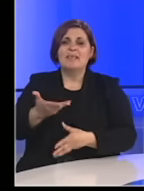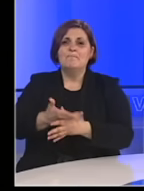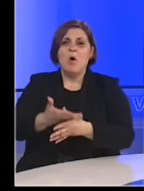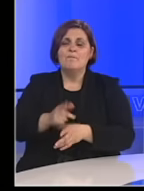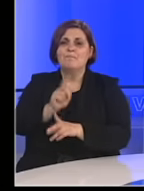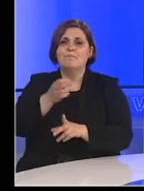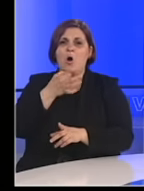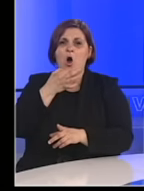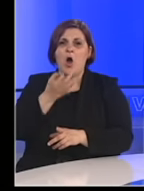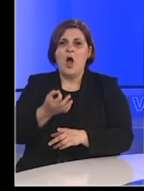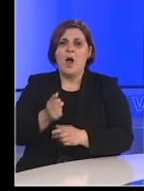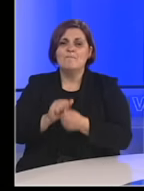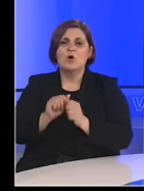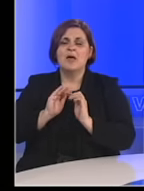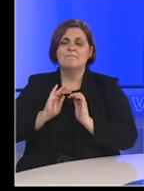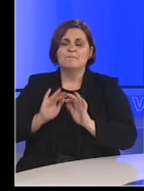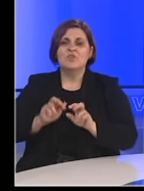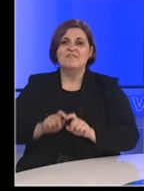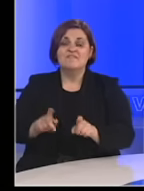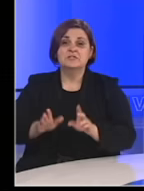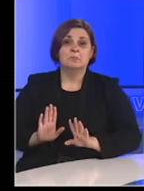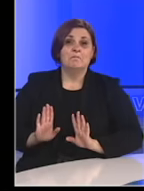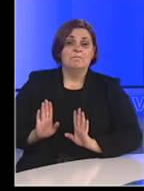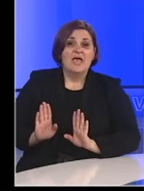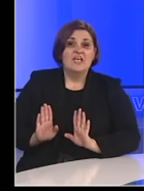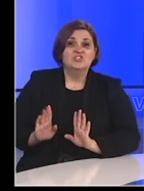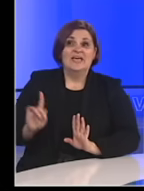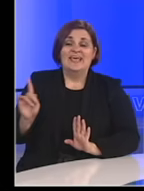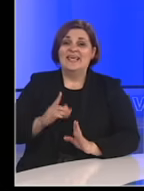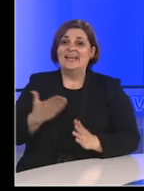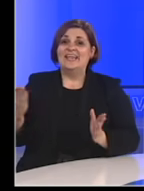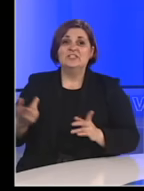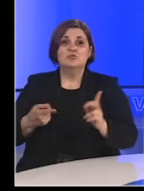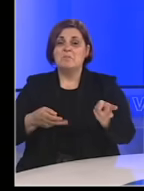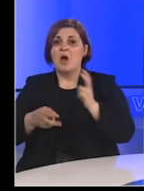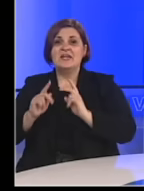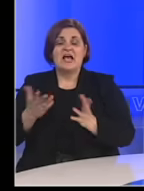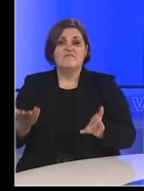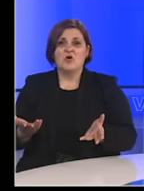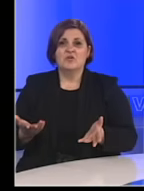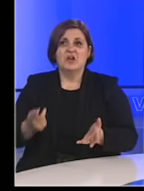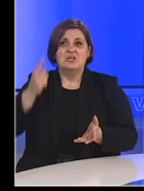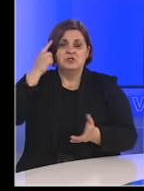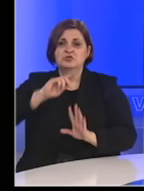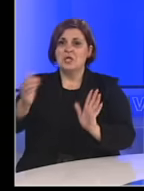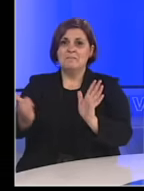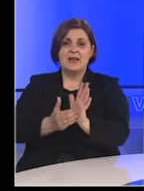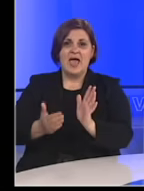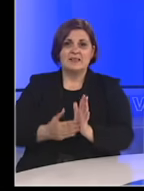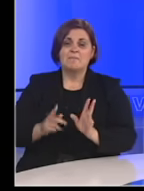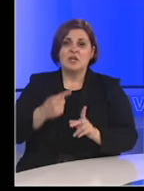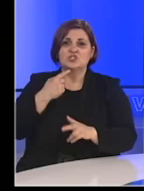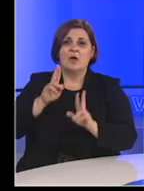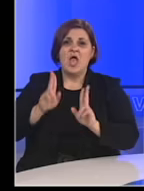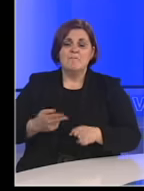po pitanju borbe protiv virusa. Međutim, nismo imali taj neki odgovor, očigledno da ne treba. Mi smo tada rekli da